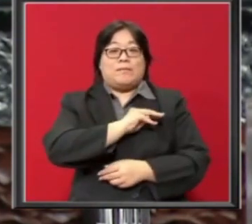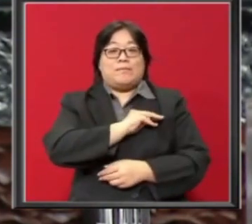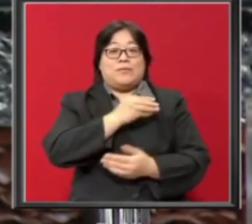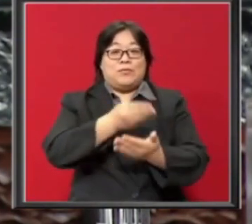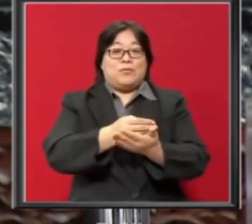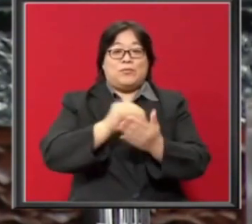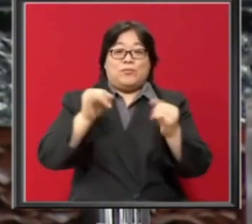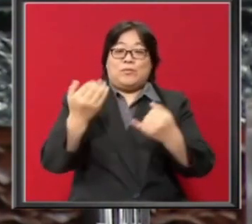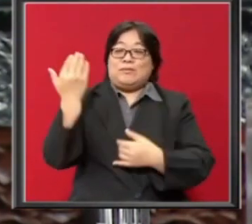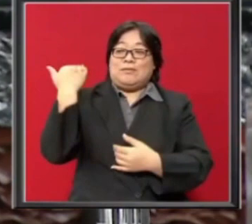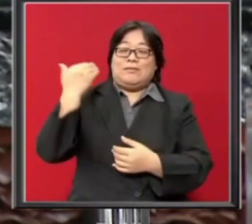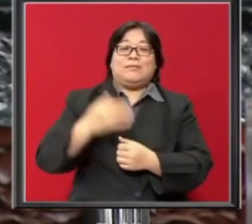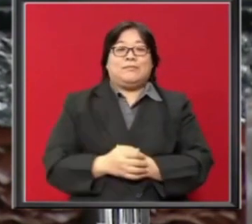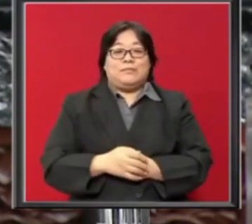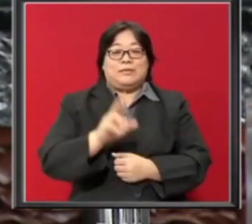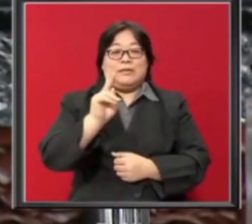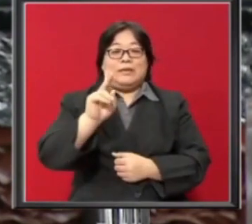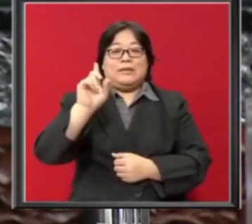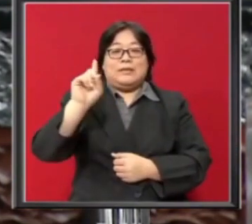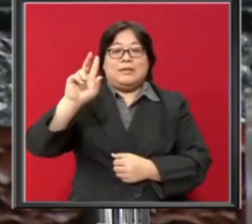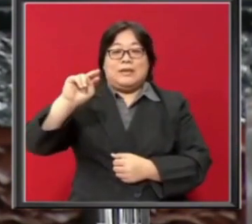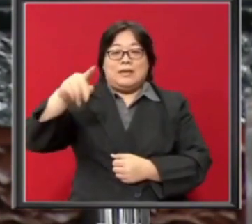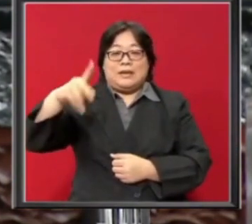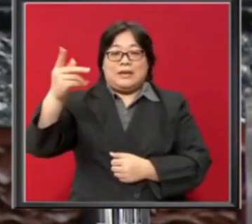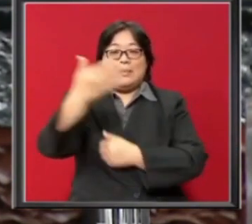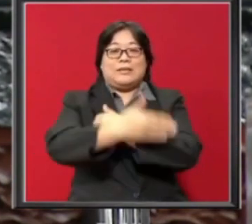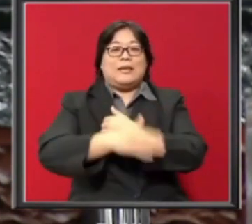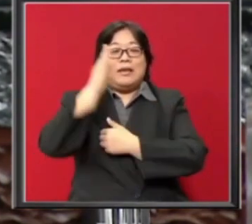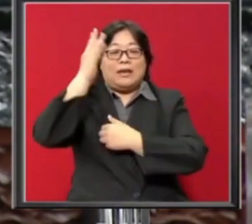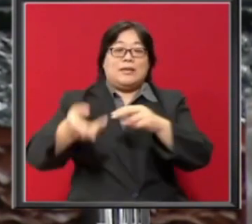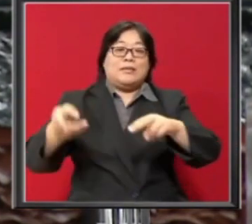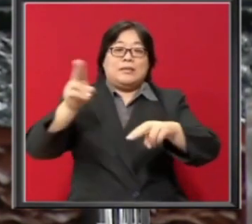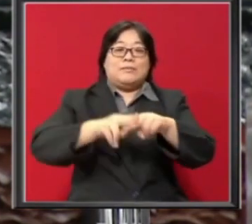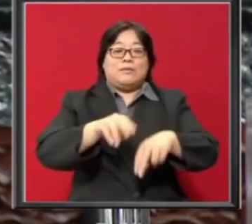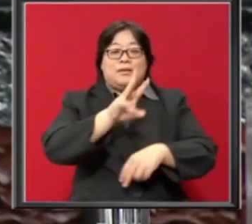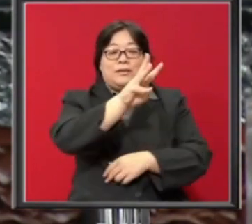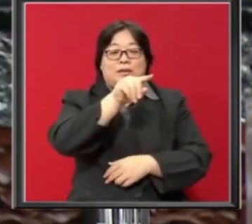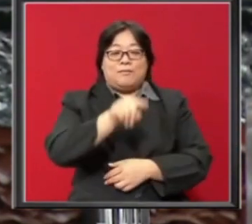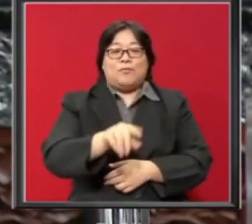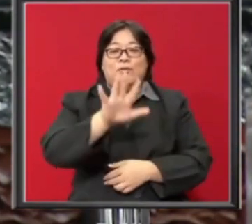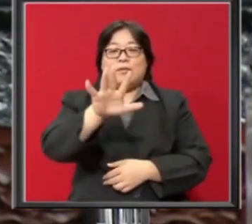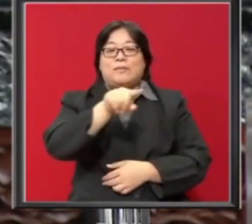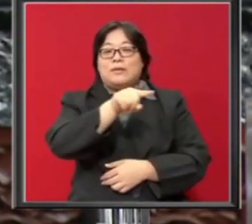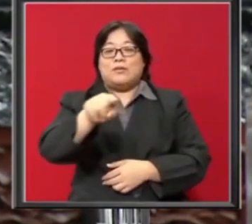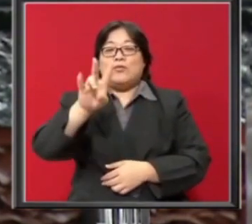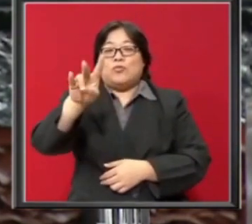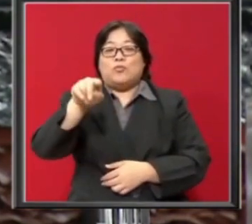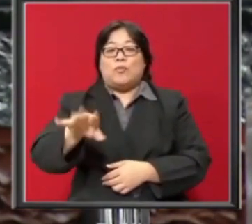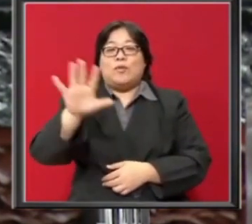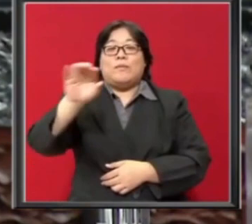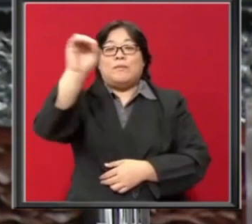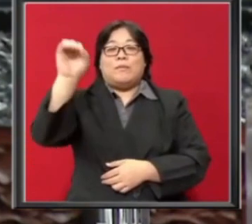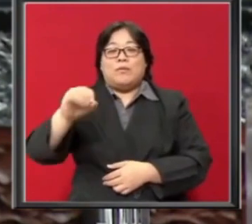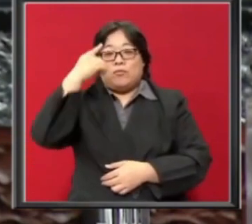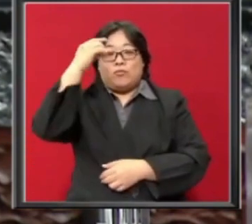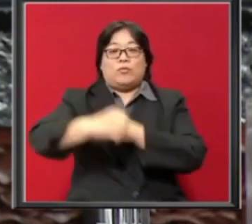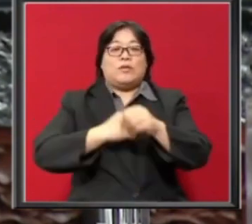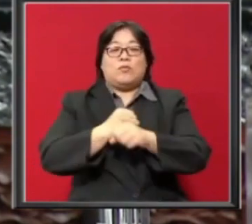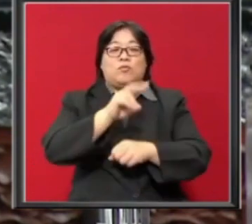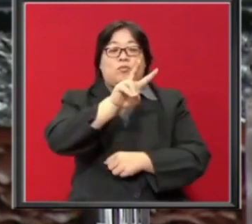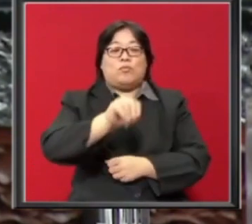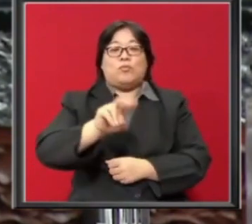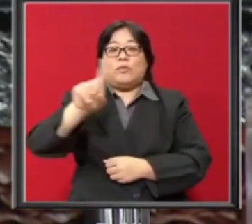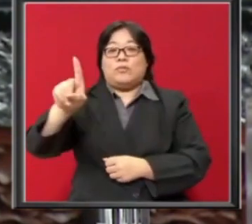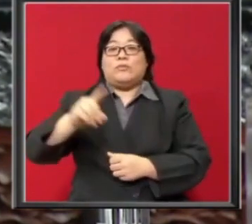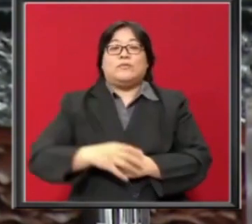hari jumaat lepas gdng negara akan bertambah sebanyak enam poin lima hingga tujuh poin demokratis untuk tahun